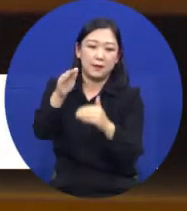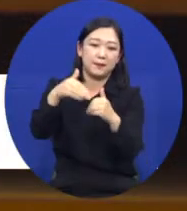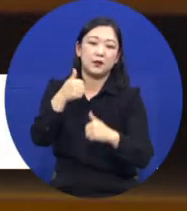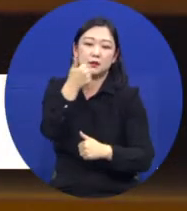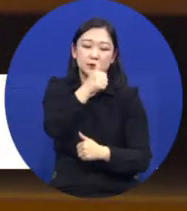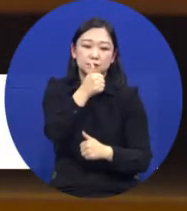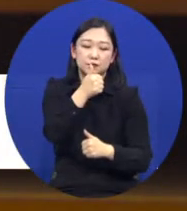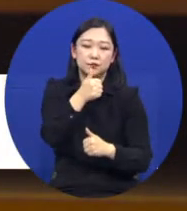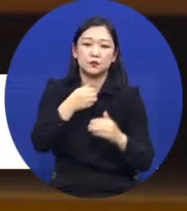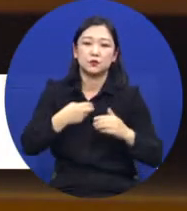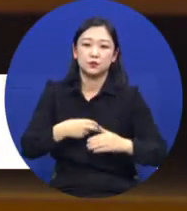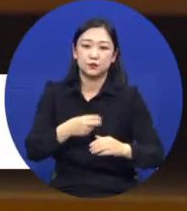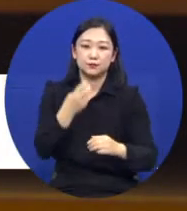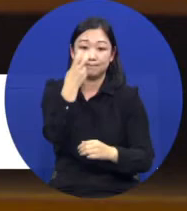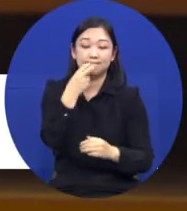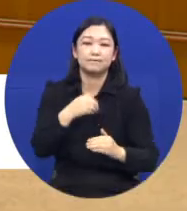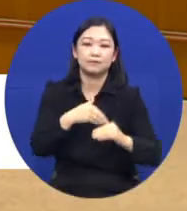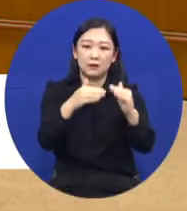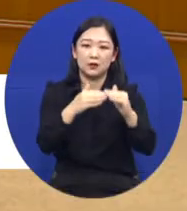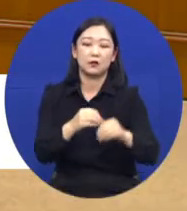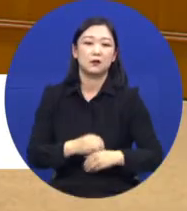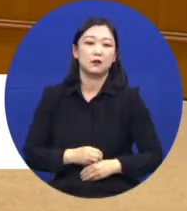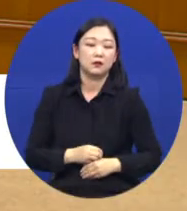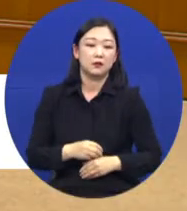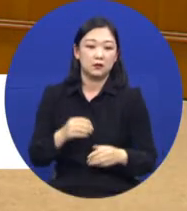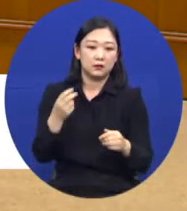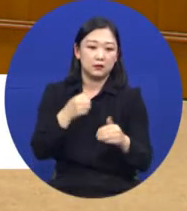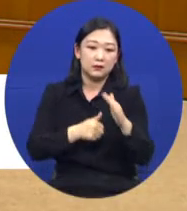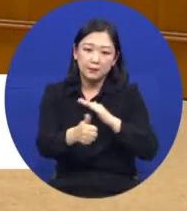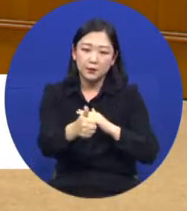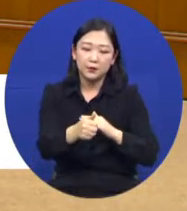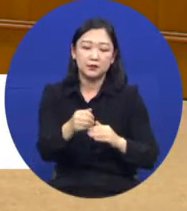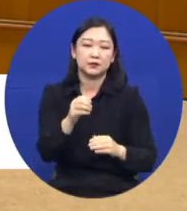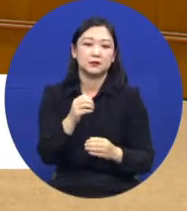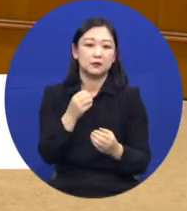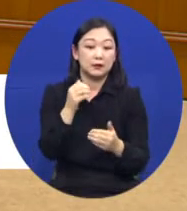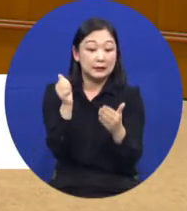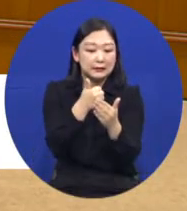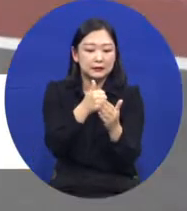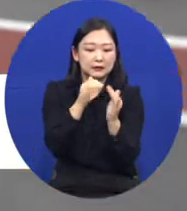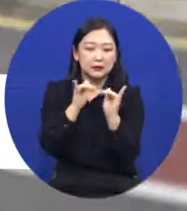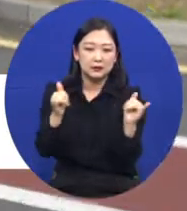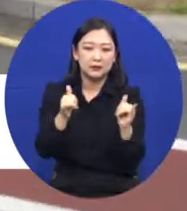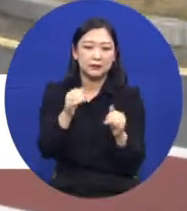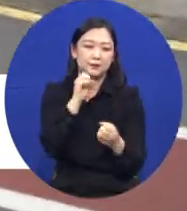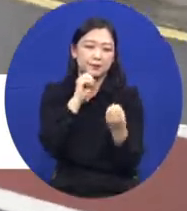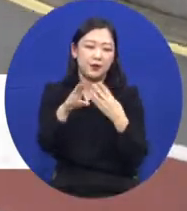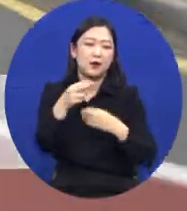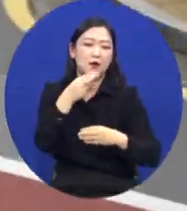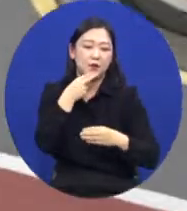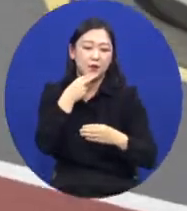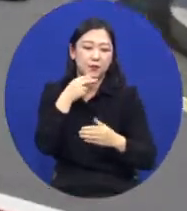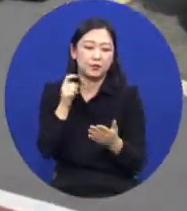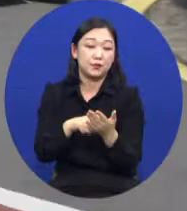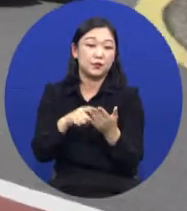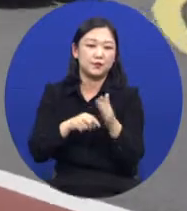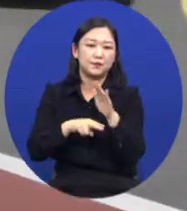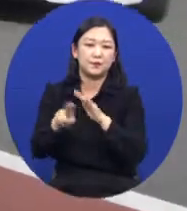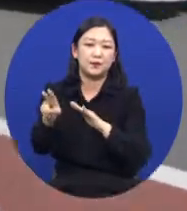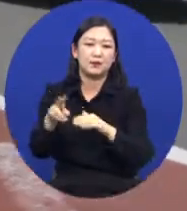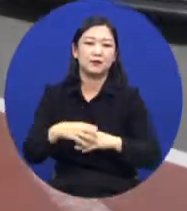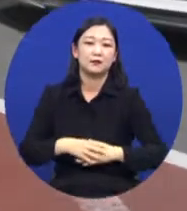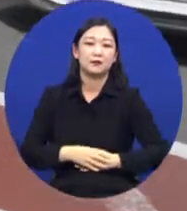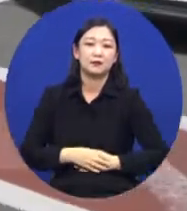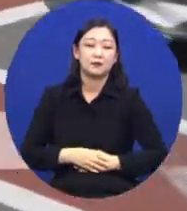진행하기로 하며 첫 공판이 끝나자 석영 선 대표는 기자들에게 아무런 답변도 하지 않고 서둘러 법원에 이 떠났습니다